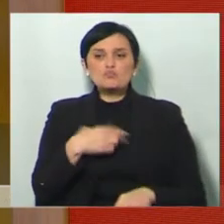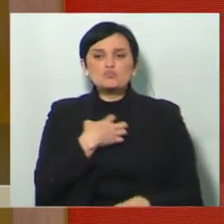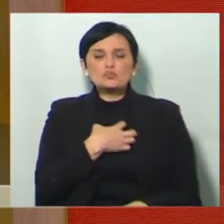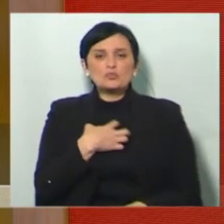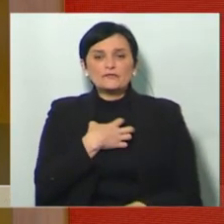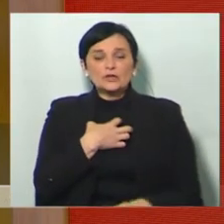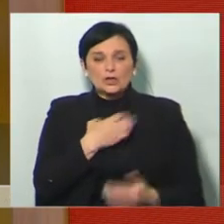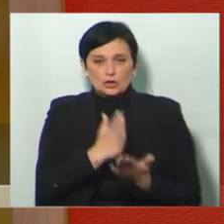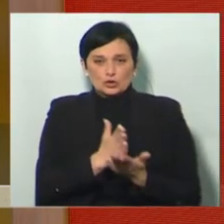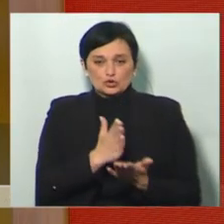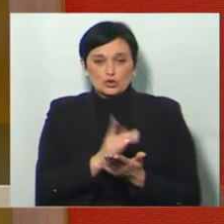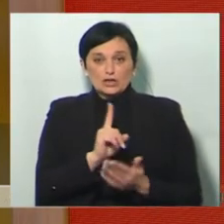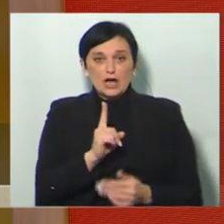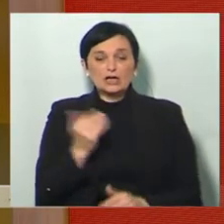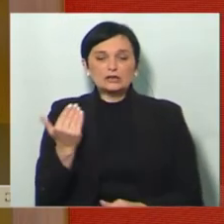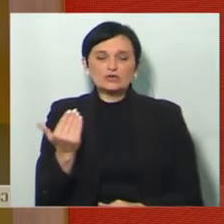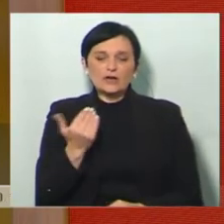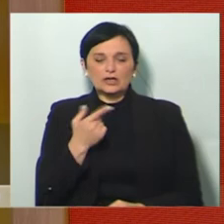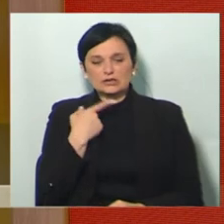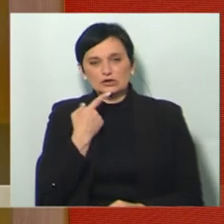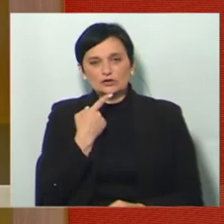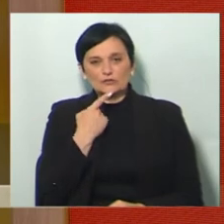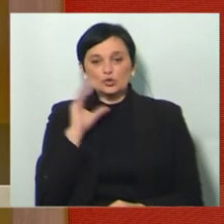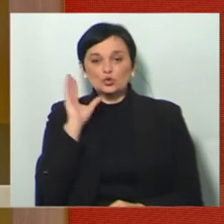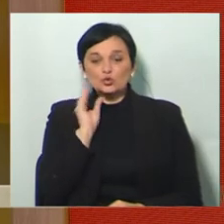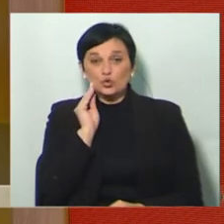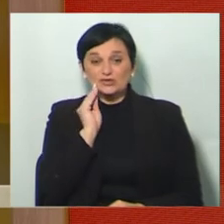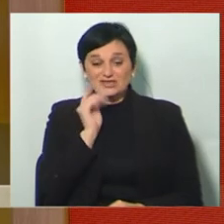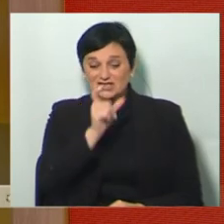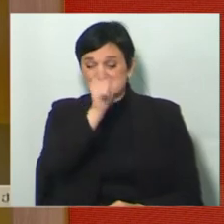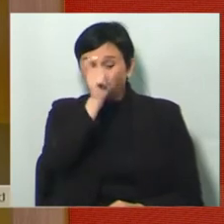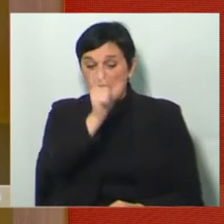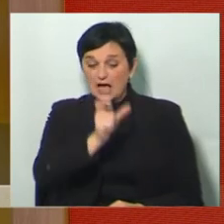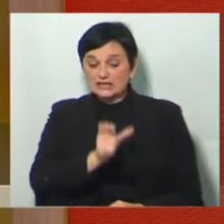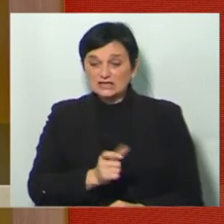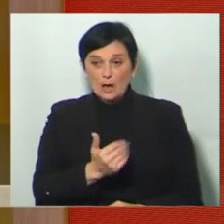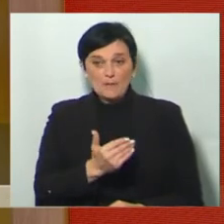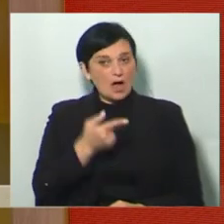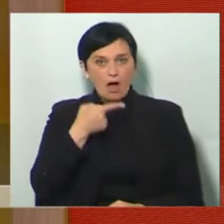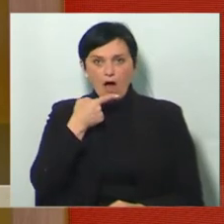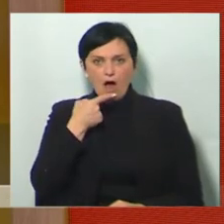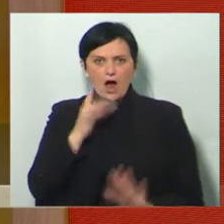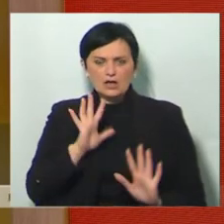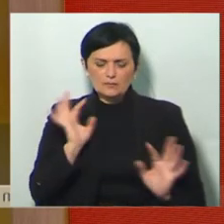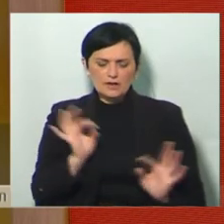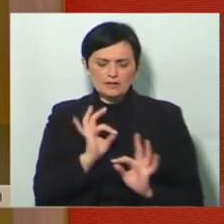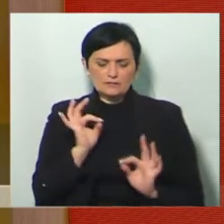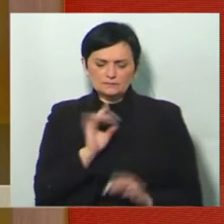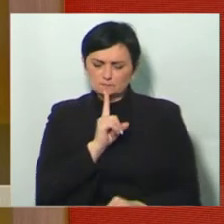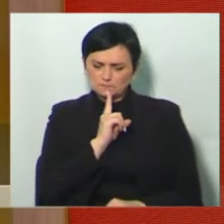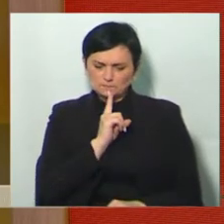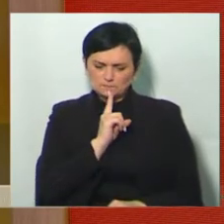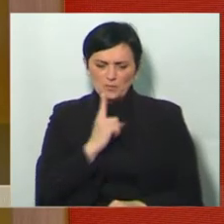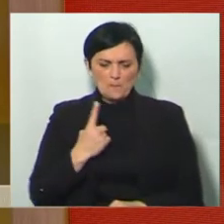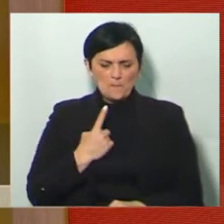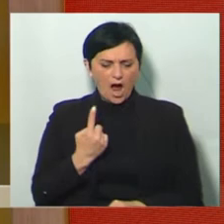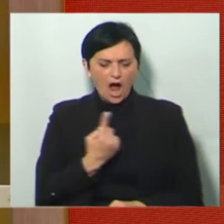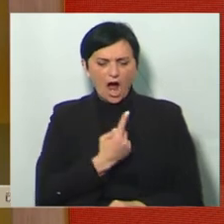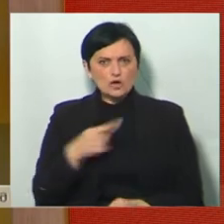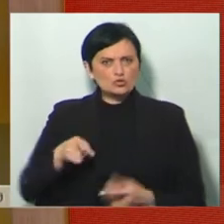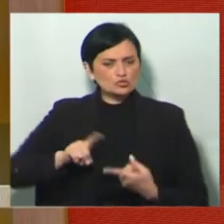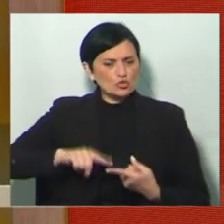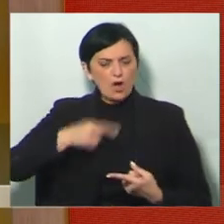მნიშვნელოვანი ის, რაც თქვენ ბრძანეთ, როდესაც ადამიანი არ ამბობს არაფერს მარტოობაზე და